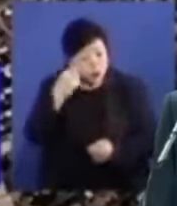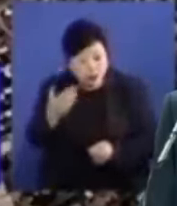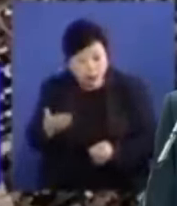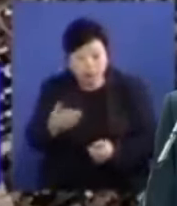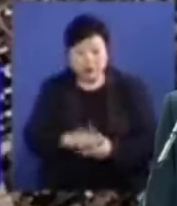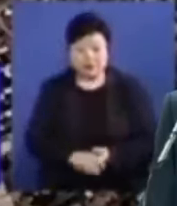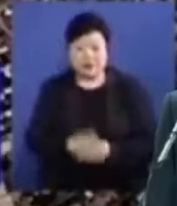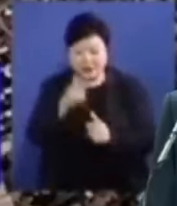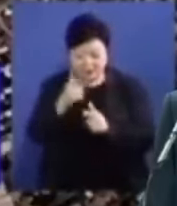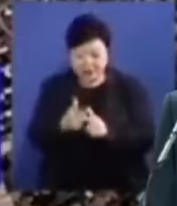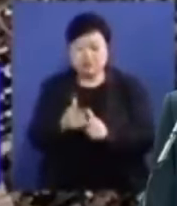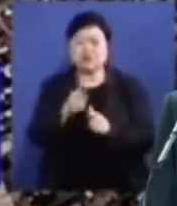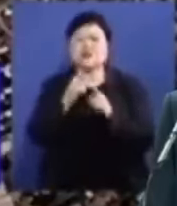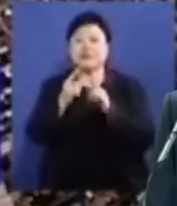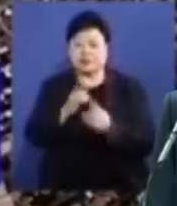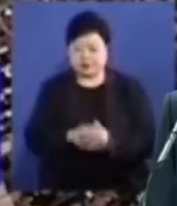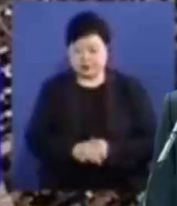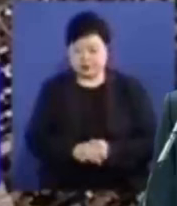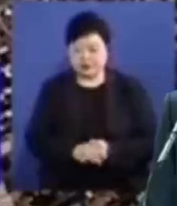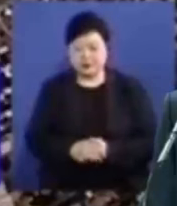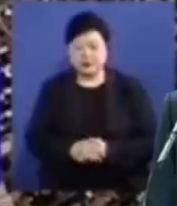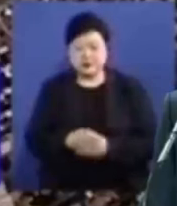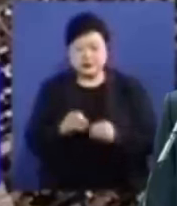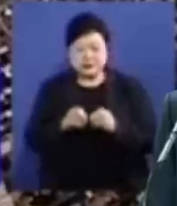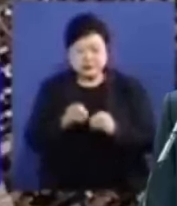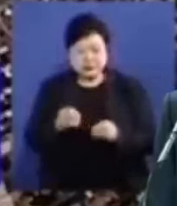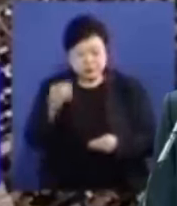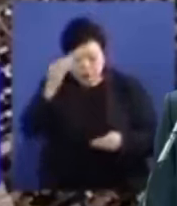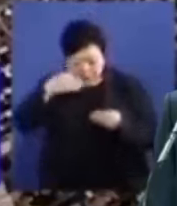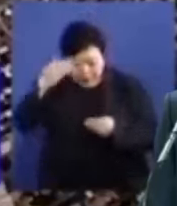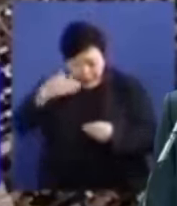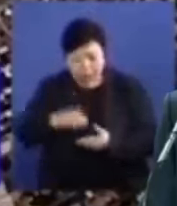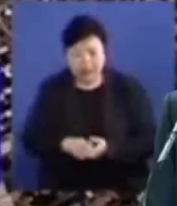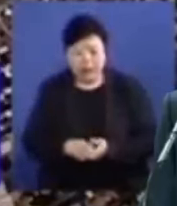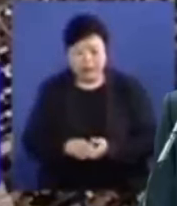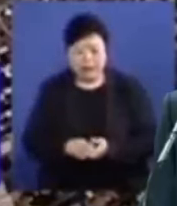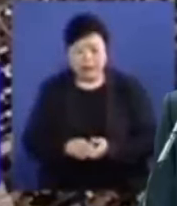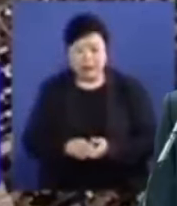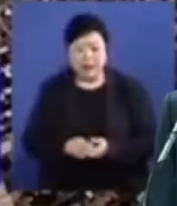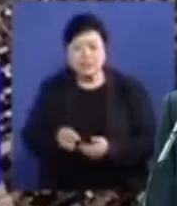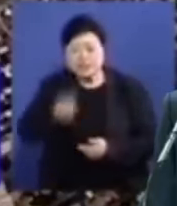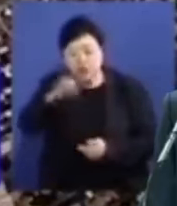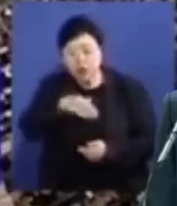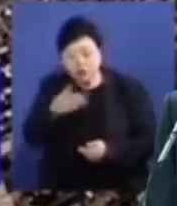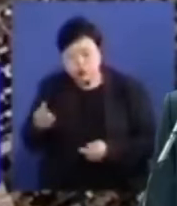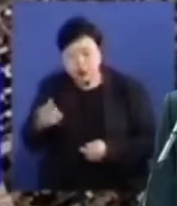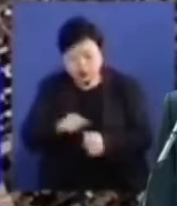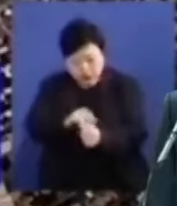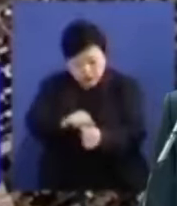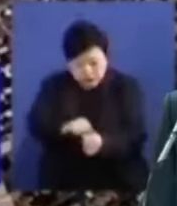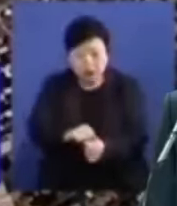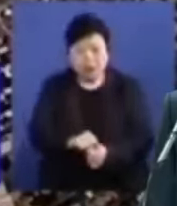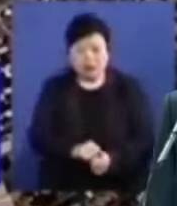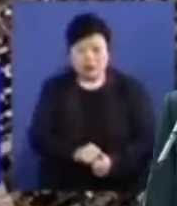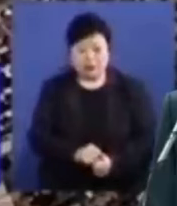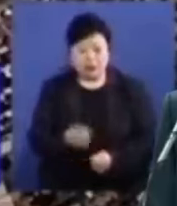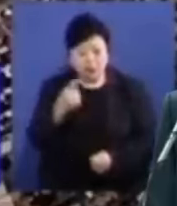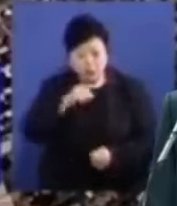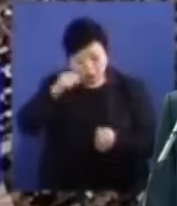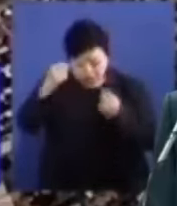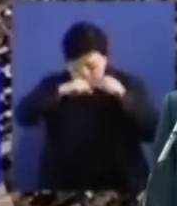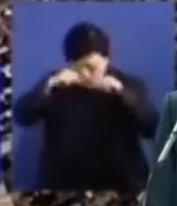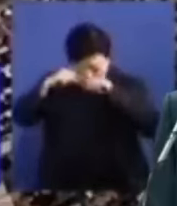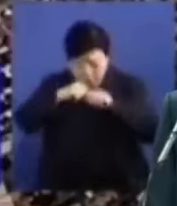대답하되 예수라 하는 그 사람이 진흙을 이겨 내 눈에 바르고 나들어 실로암에 가서 씻으라 하기에 가서 씻었더니 보게